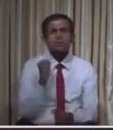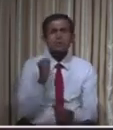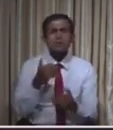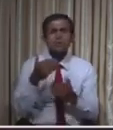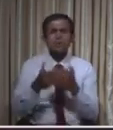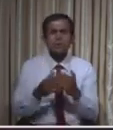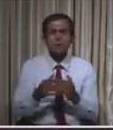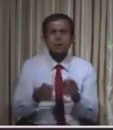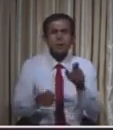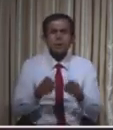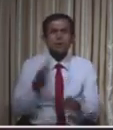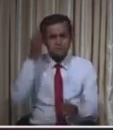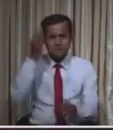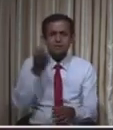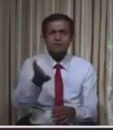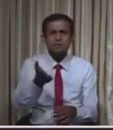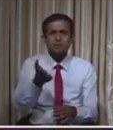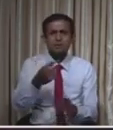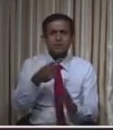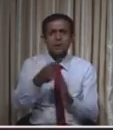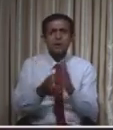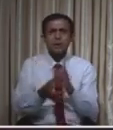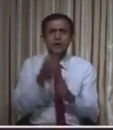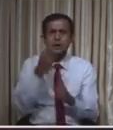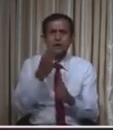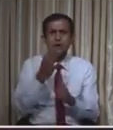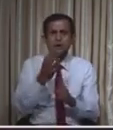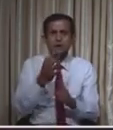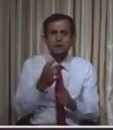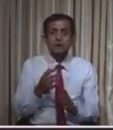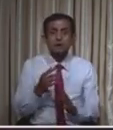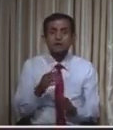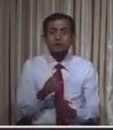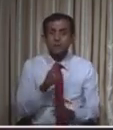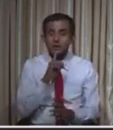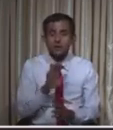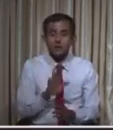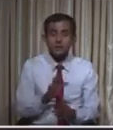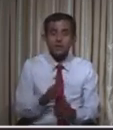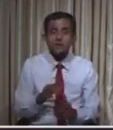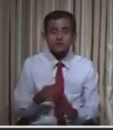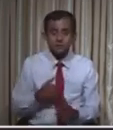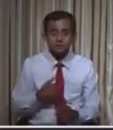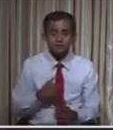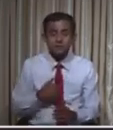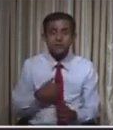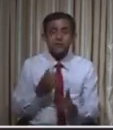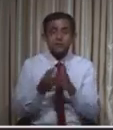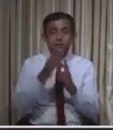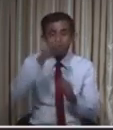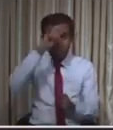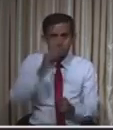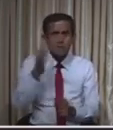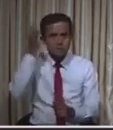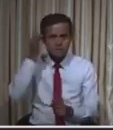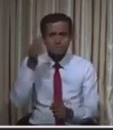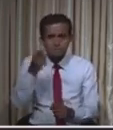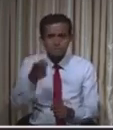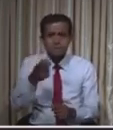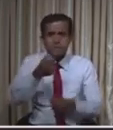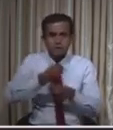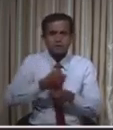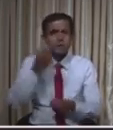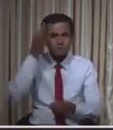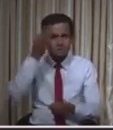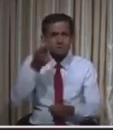මේ පාලකයන්ට පිස්සුද මේ රටේ ජනාධිපතිතුමාට මම කාලය අවසන් වෙනවා අවසන් කරන්න ඒක තමයි දැන් ජනාධිපතිතුමාට පිස්සුද මේ ආණ්ඩුවට